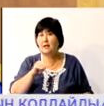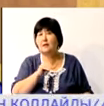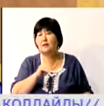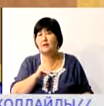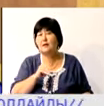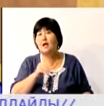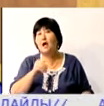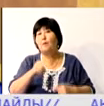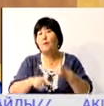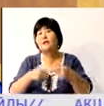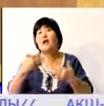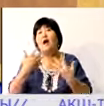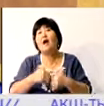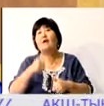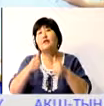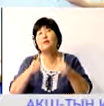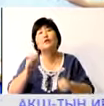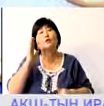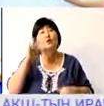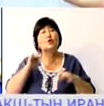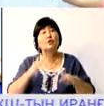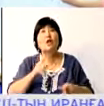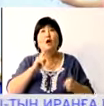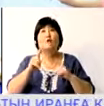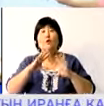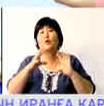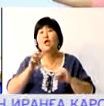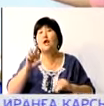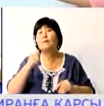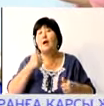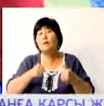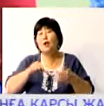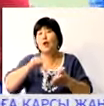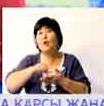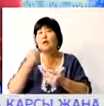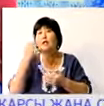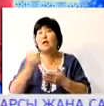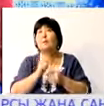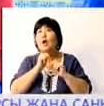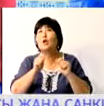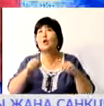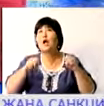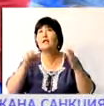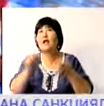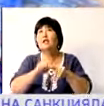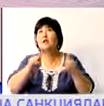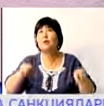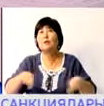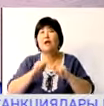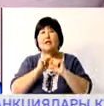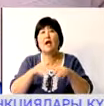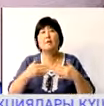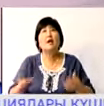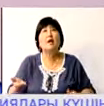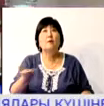барлық процестер автоматтандырылған түрде жүреді. Форум қорытындысында байқаулардың жеңімпаздары анықталып, жүлдегерлерге арнайы дипломдар табысталды.